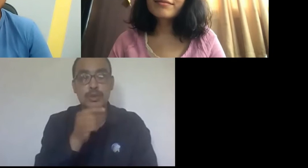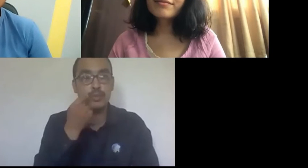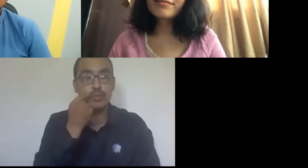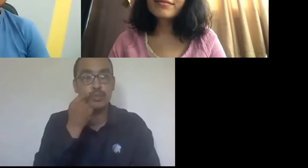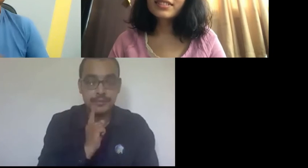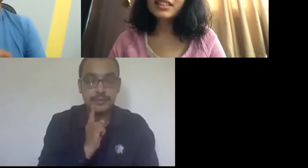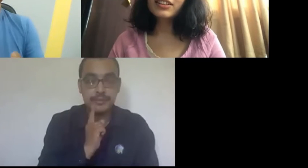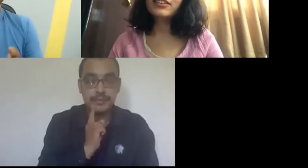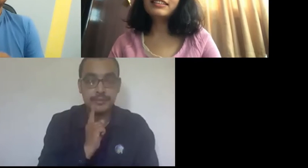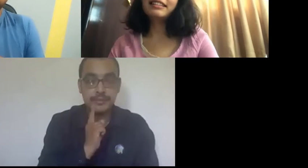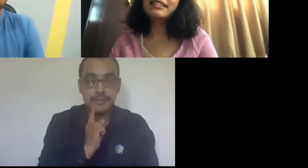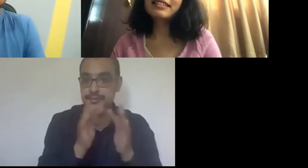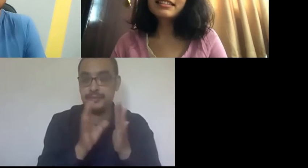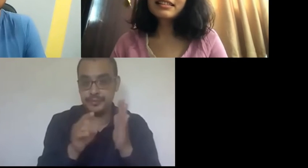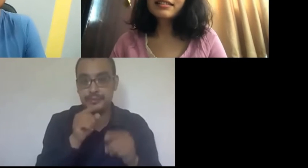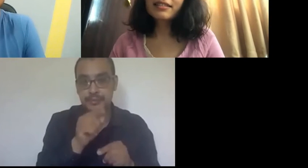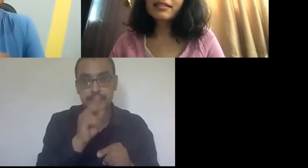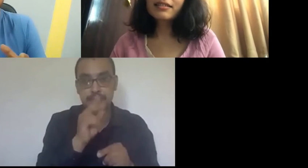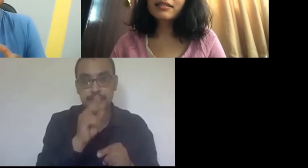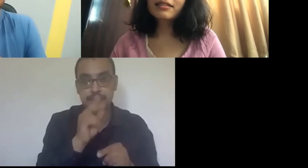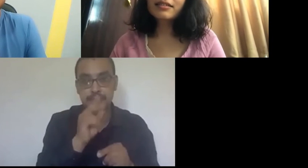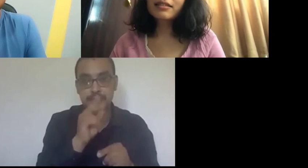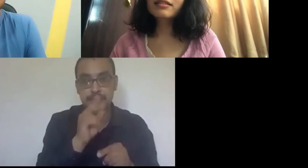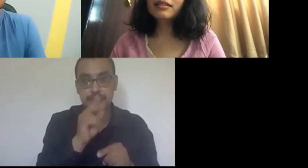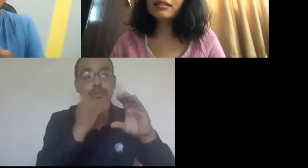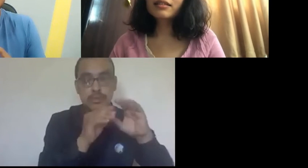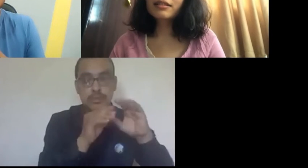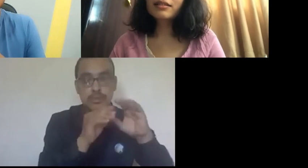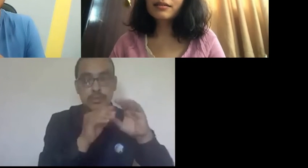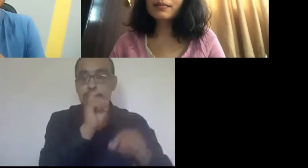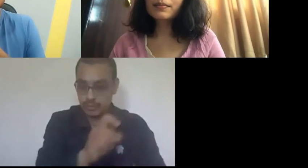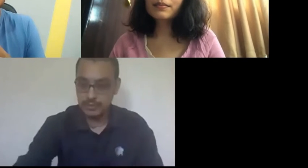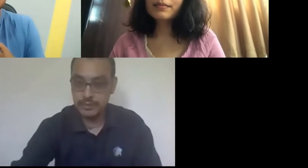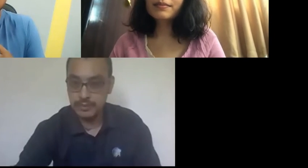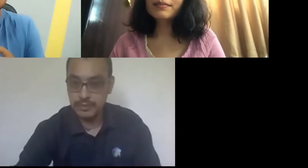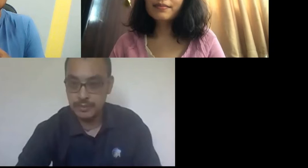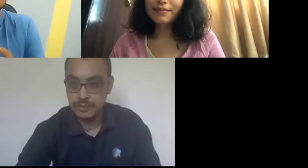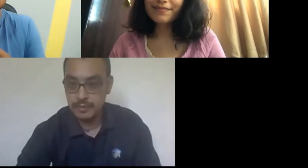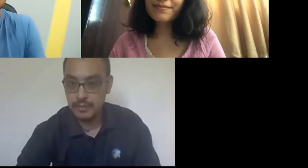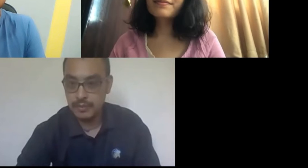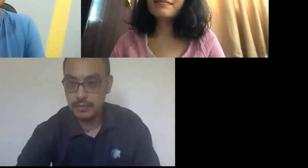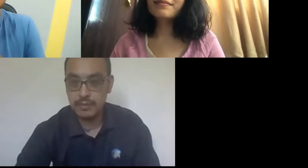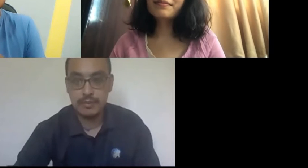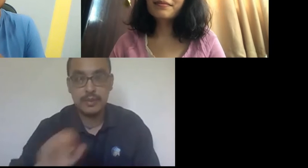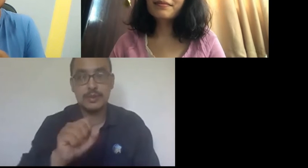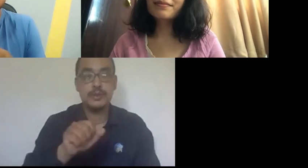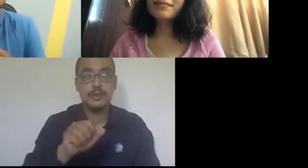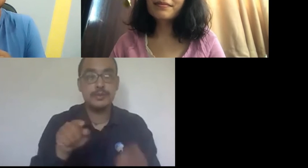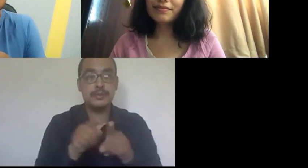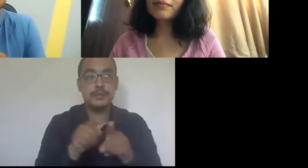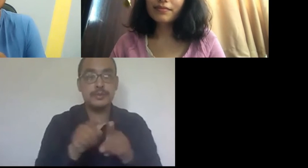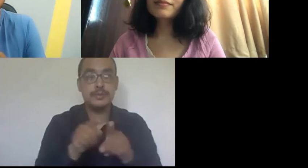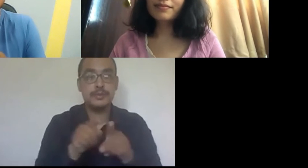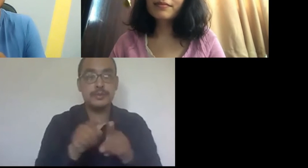नो द्याट. त्यसपछि मैले उहाँलाई टेक्स्ट गरेर चाहिँ ओ तपाईँको बुवा रहेछ आइ एम भेरी ग्ल्याड सो भनेर चाहिँ म